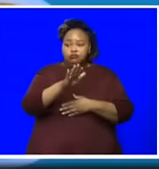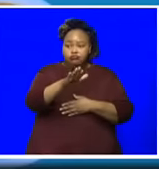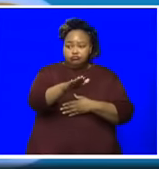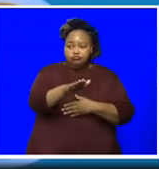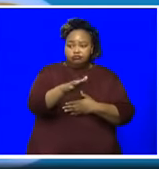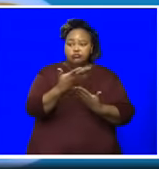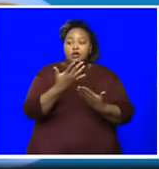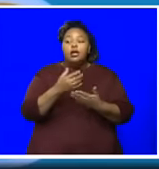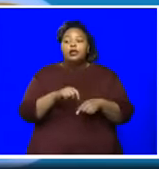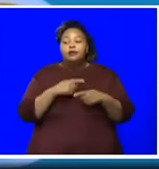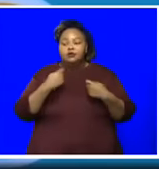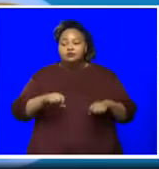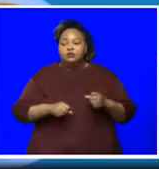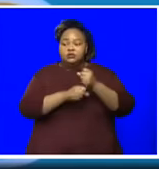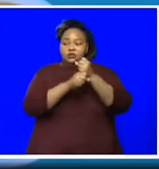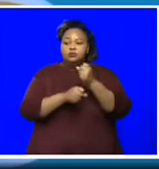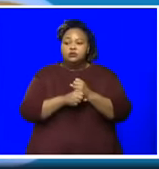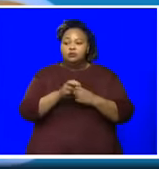committed to